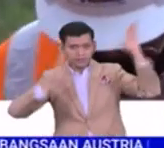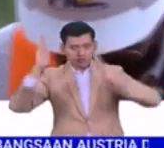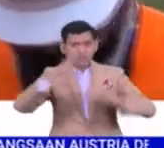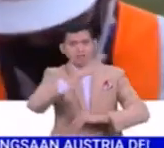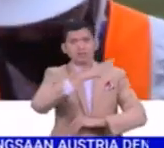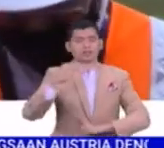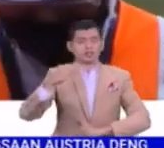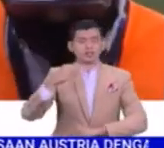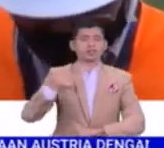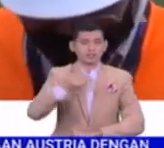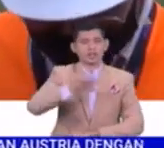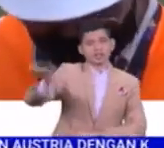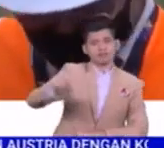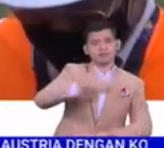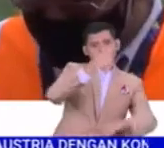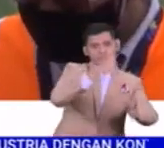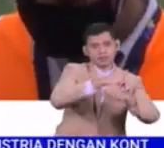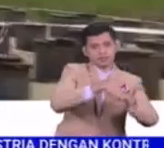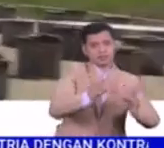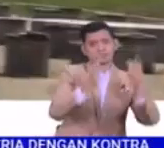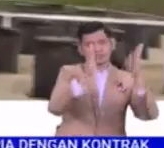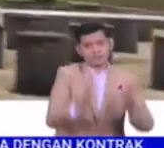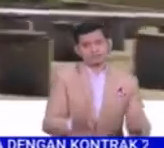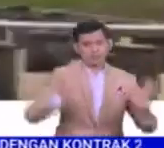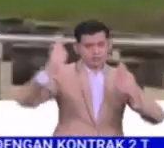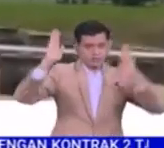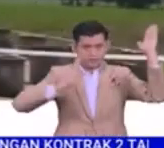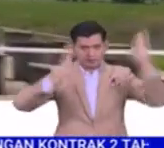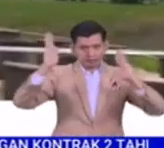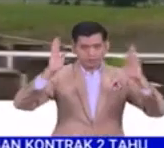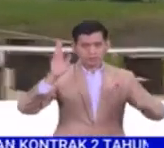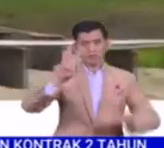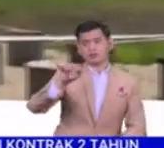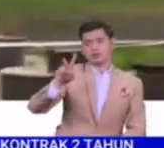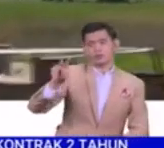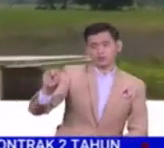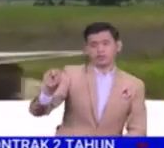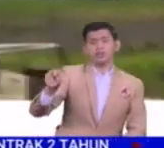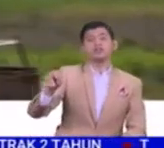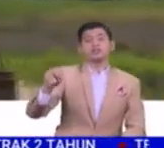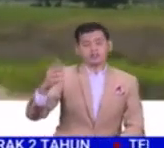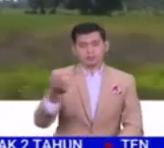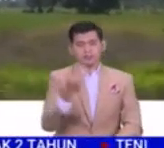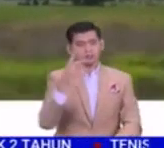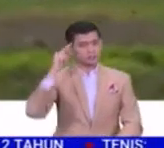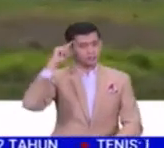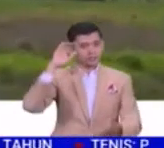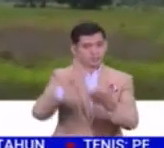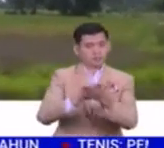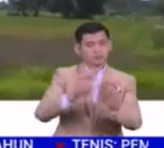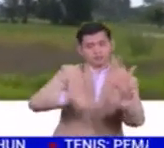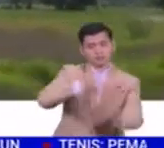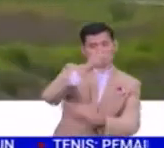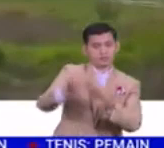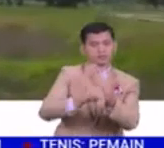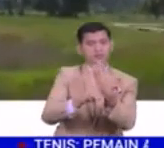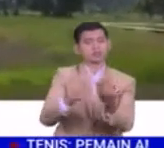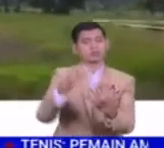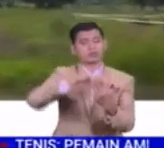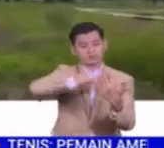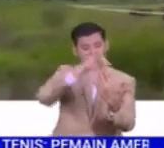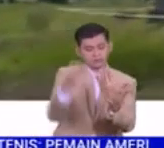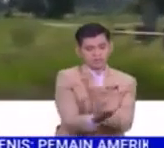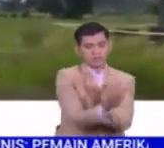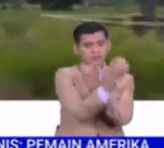mengambil pekerja-pekerja lokal tempatan juga. Wan Adnan optimis projek ECRL di Kelantan akan siap dibina